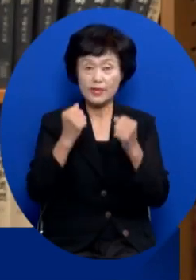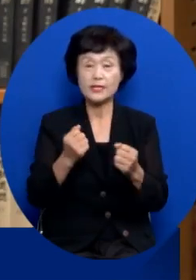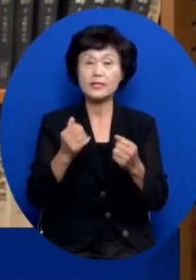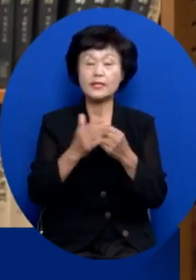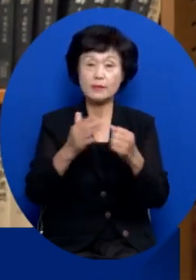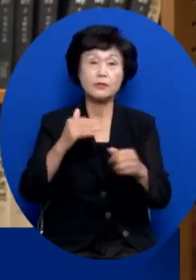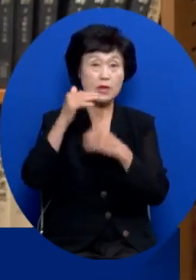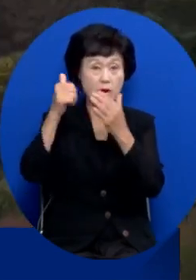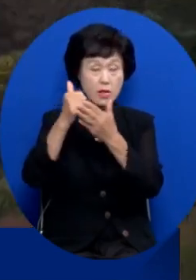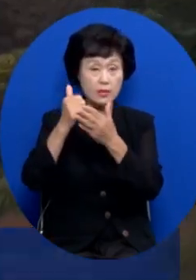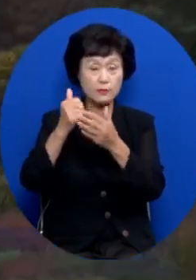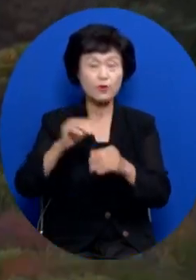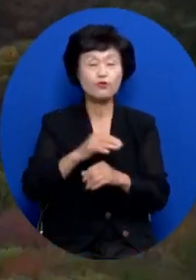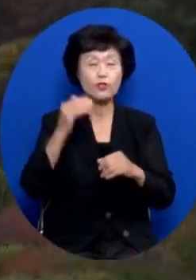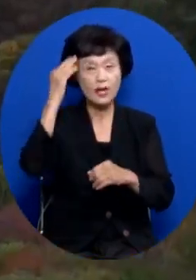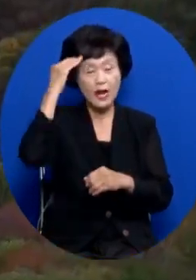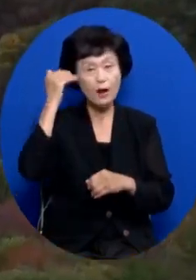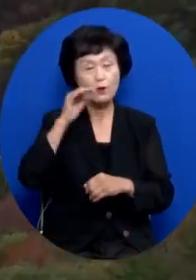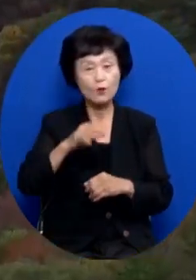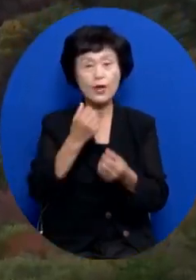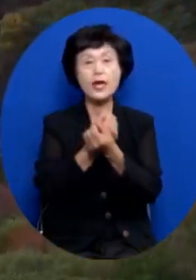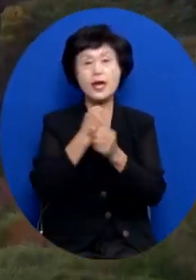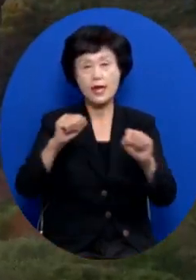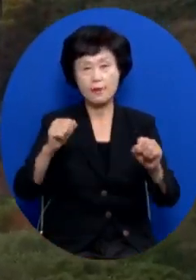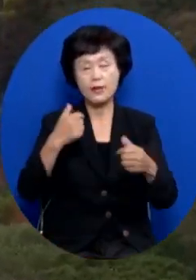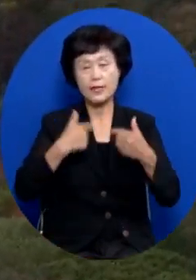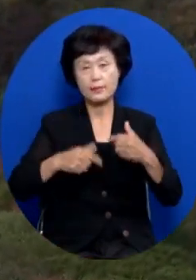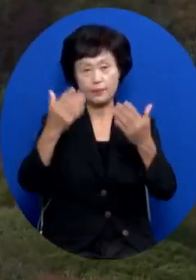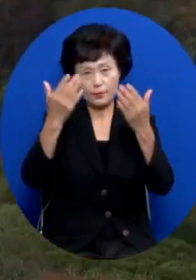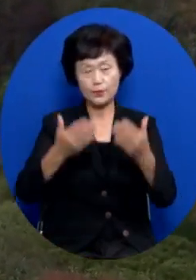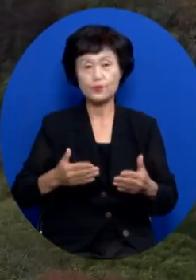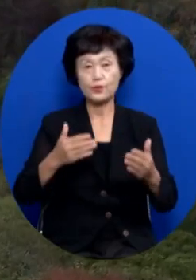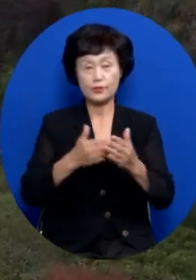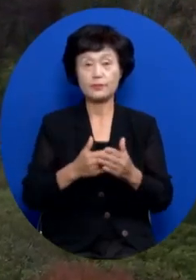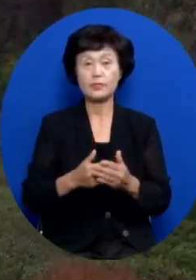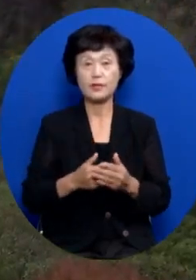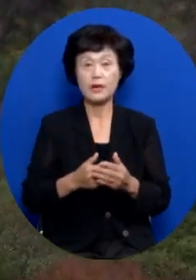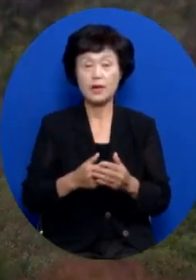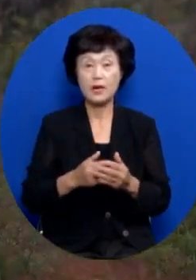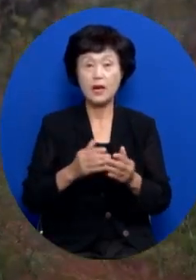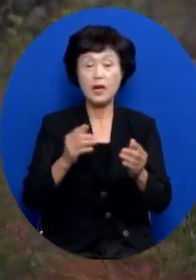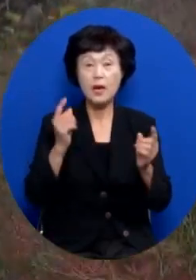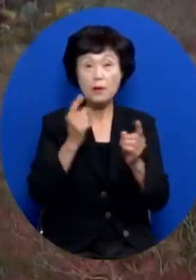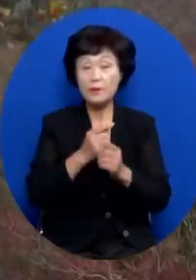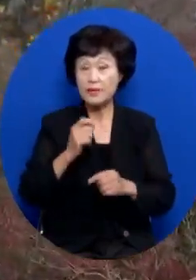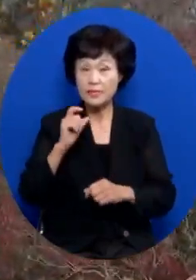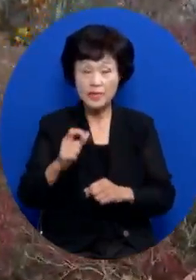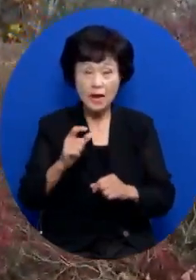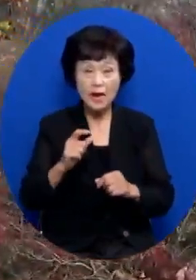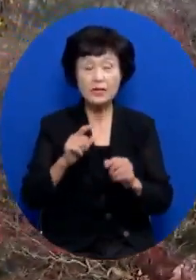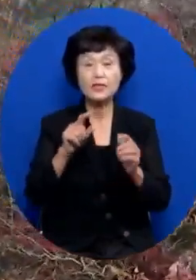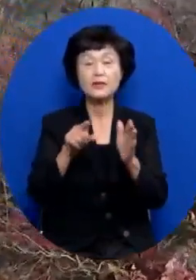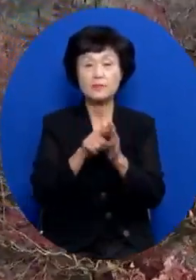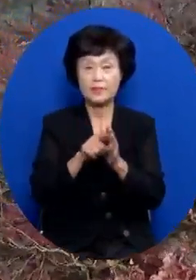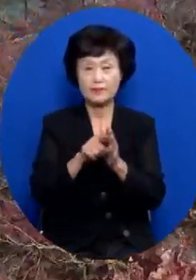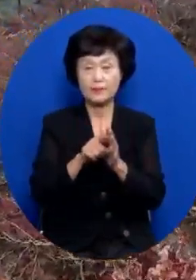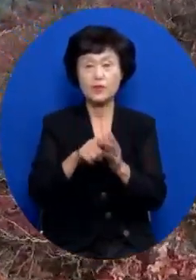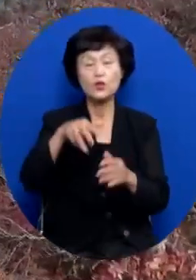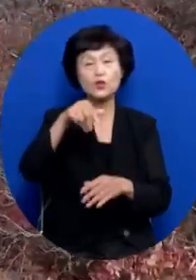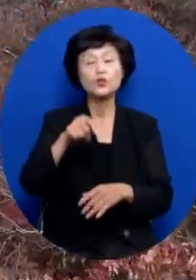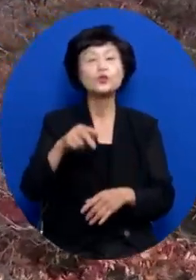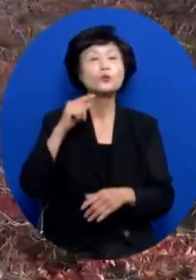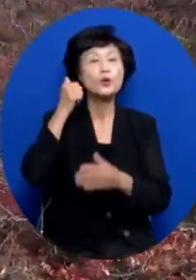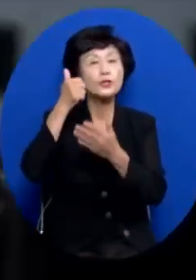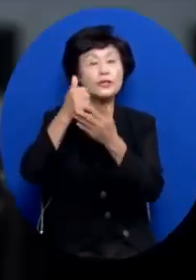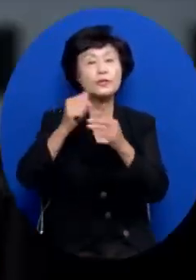주신 거예요. 광복 78주년, 변치 않는 신앙심을 지킨 믿음의 선조 주기철